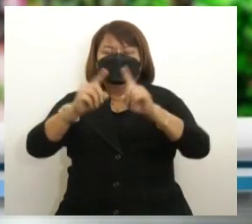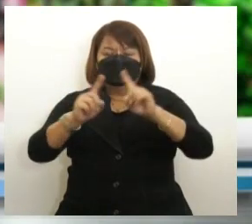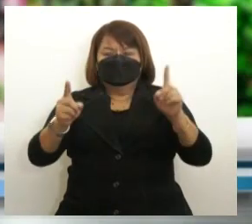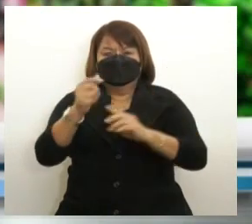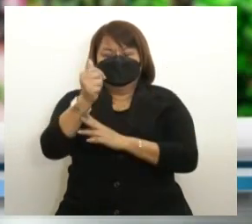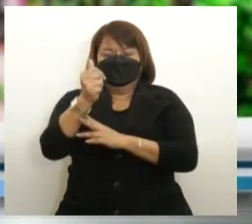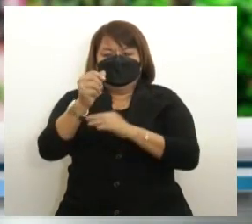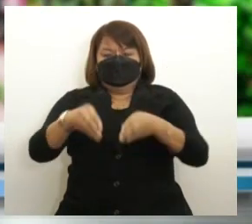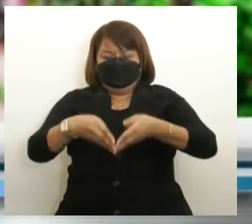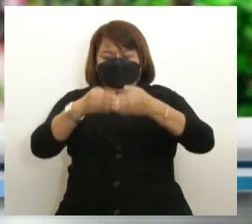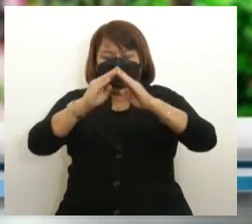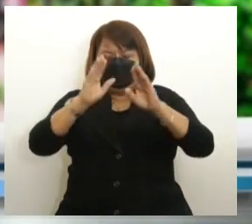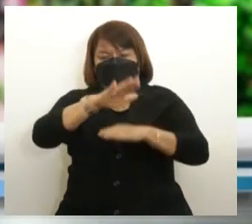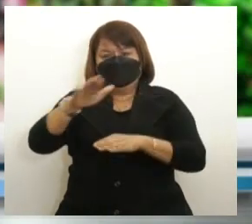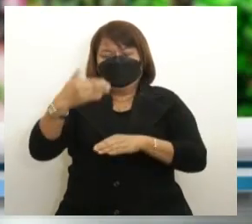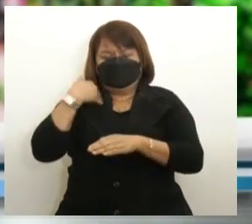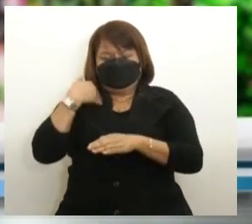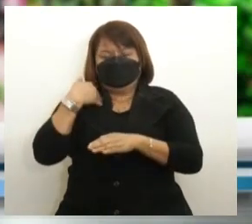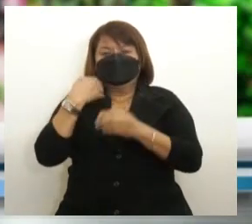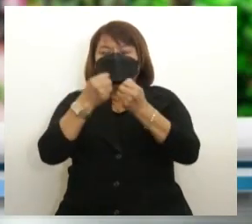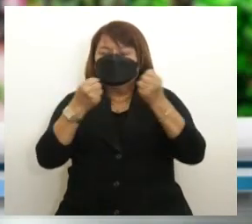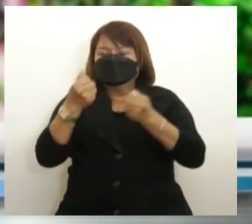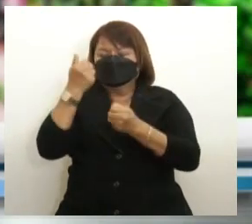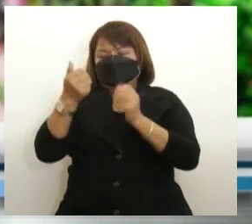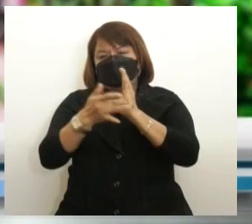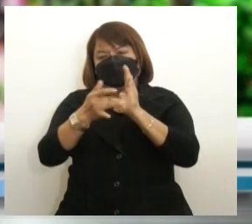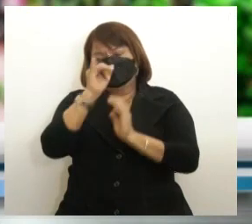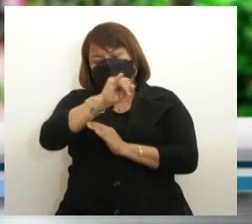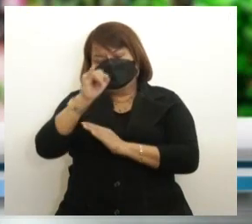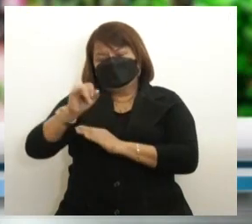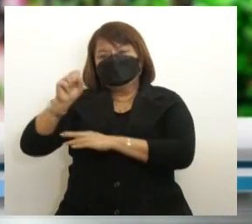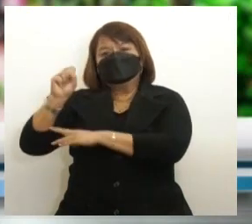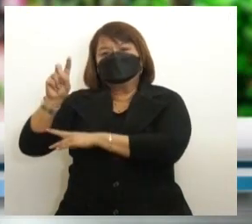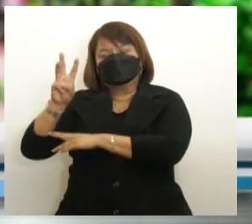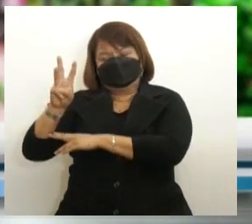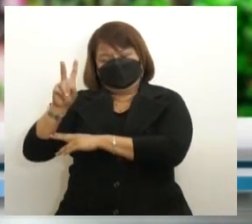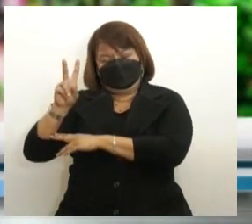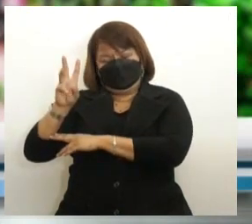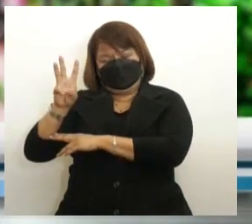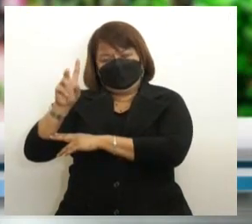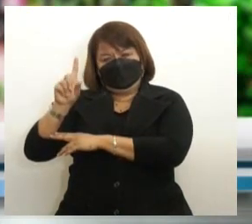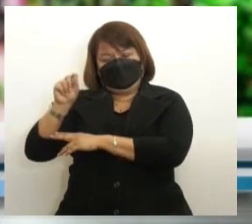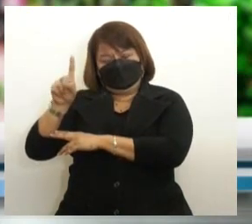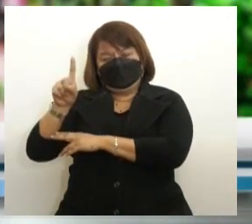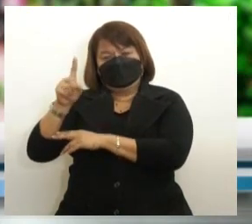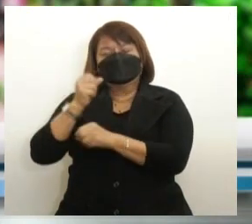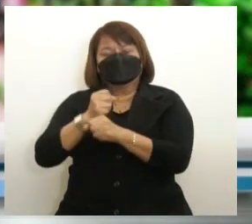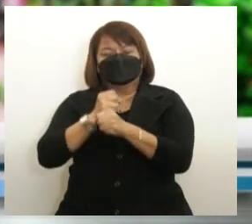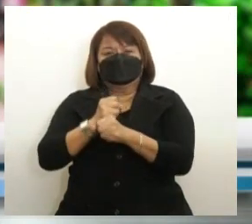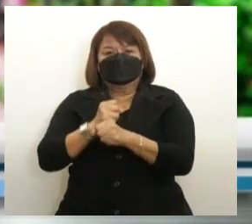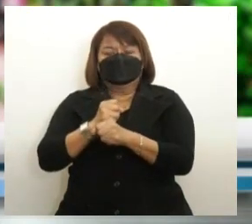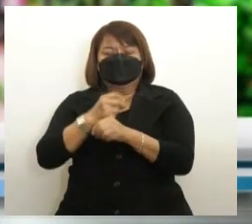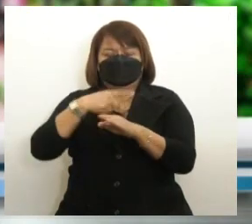พื่อสร้างผู้เรียนให้เกิดสมรรถนะและทักษะที่จำเป็นในศตวรรษที่21ของการที่จะดำเนินการของพื้น